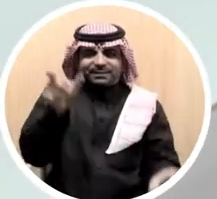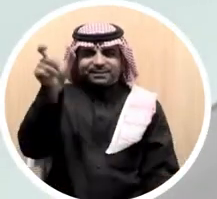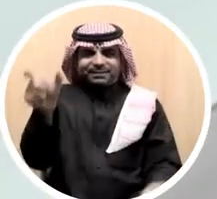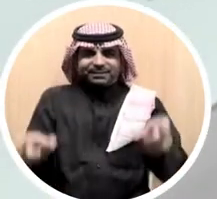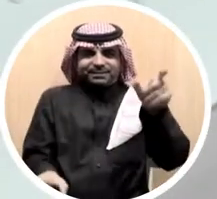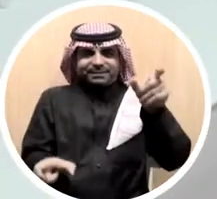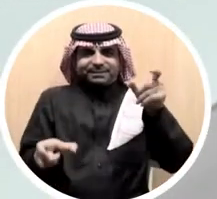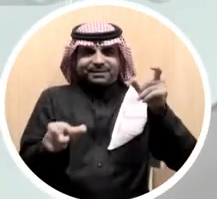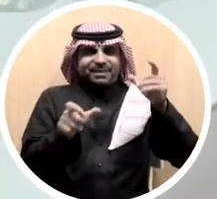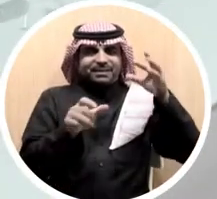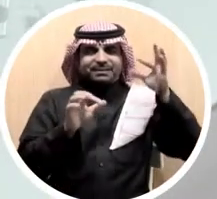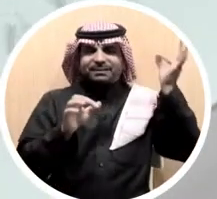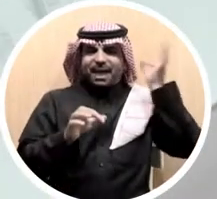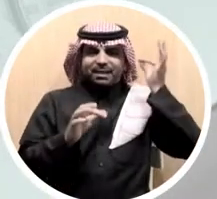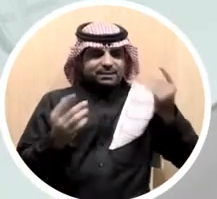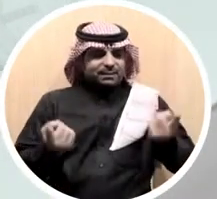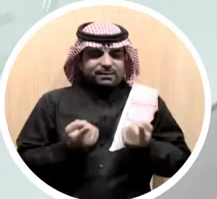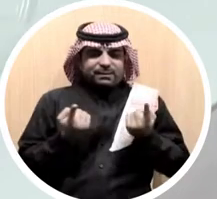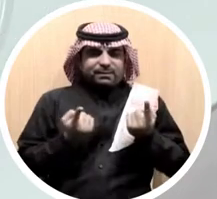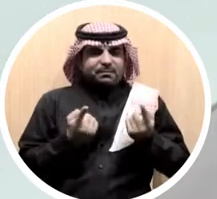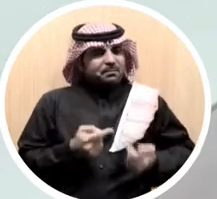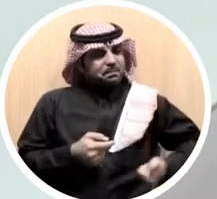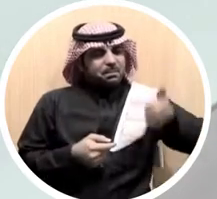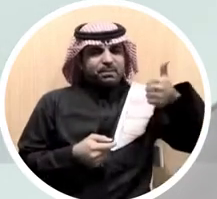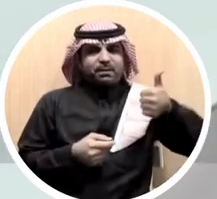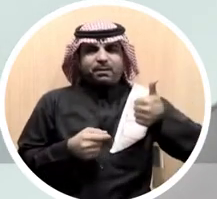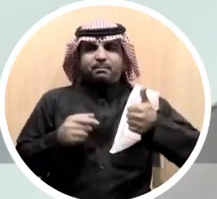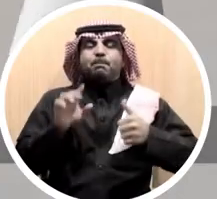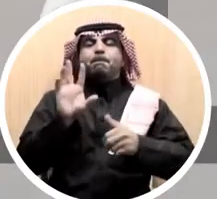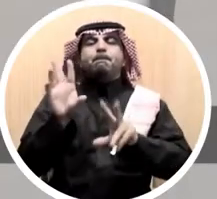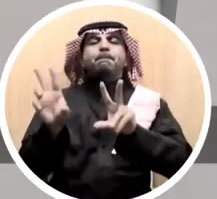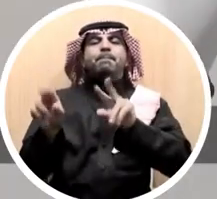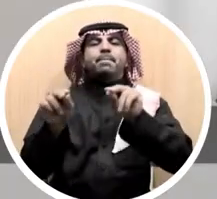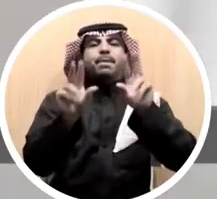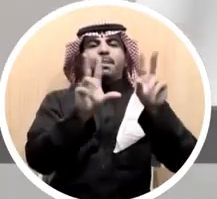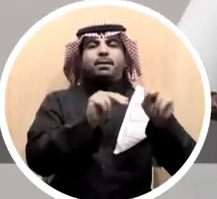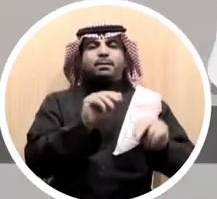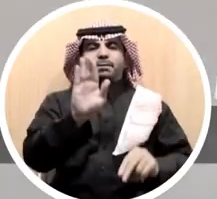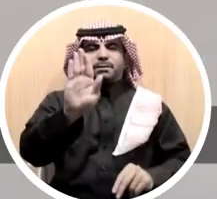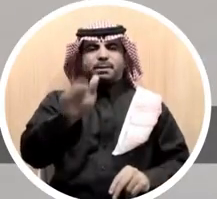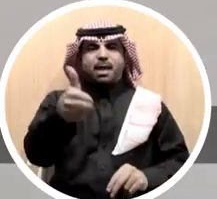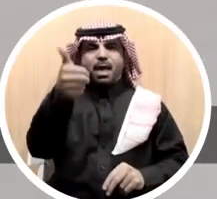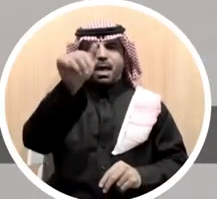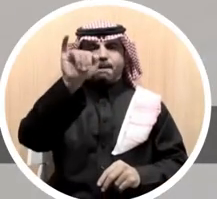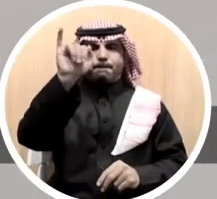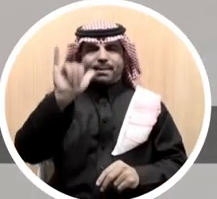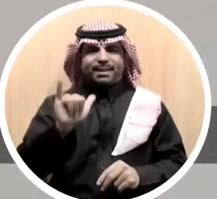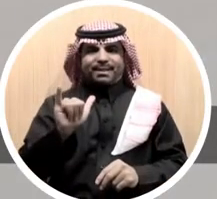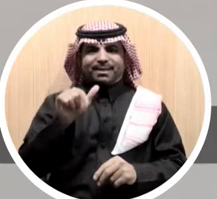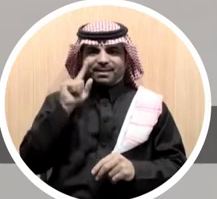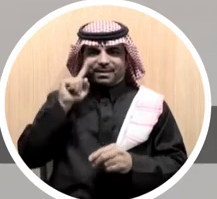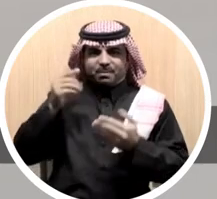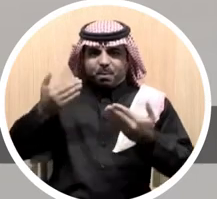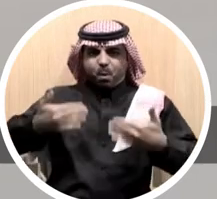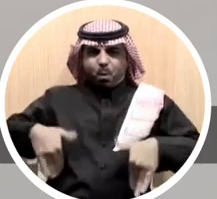رجل مقعد بكرسي متحرك عن طريق لغة الإشارات. فلنأخذ على سبيل المثال سامي. ولد سامي